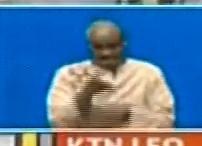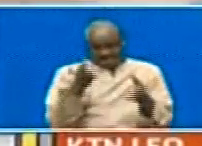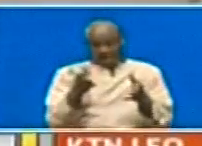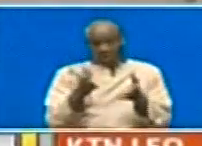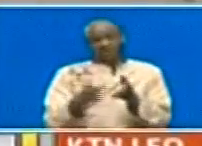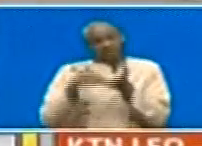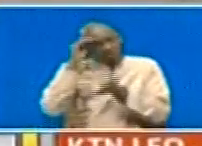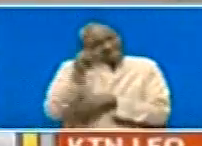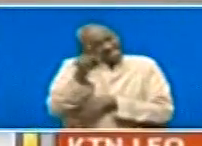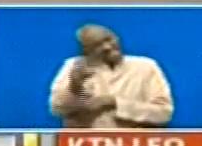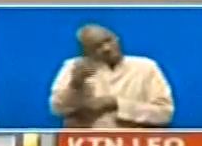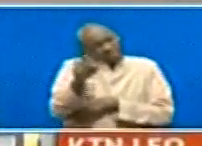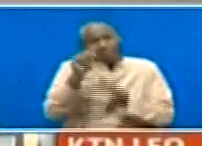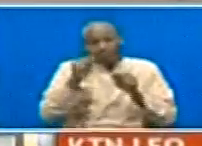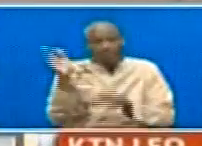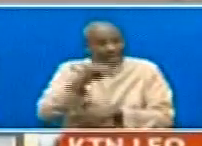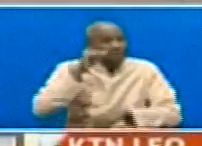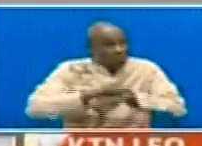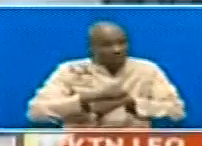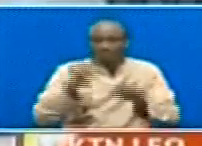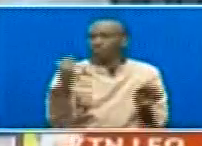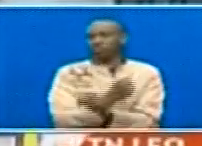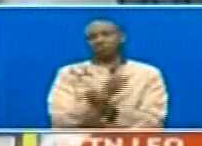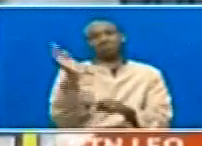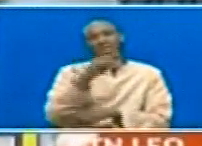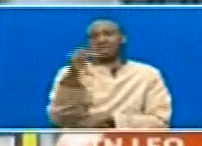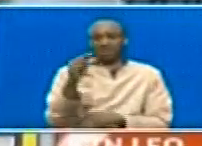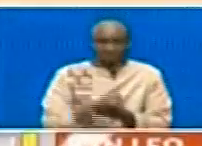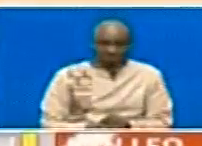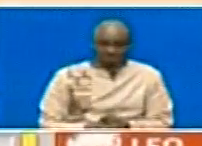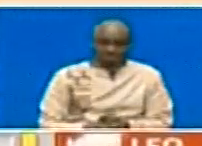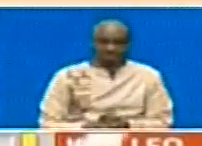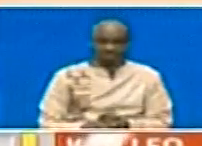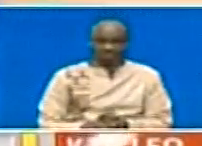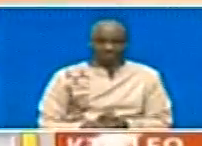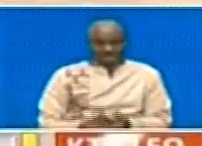Cynthia itakuwa vigumu kurudi chuoni Garissa. Nifika tu nyumbani.